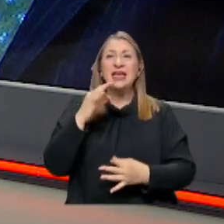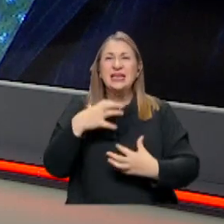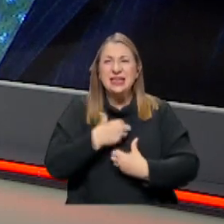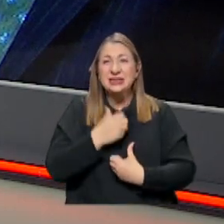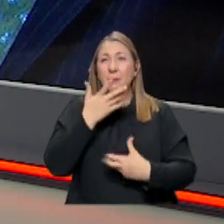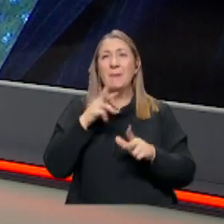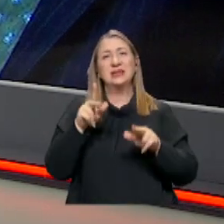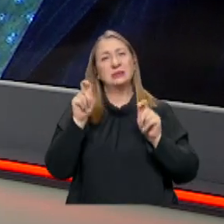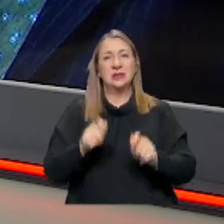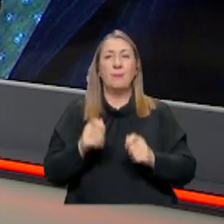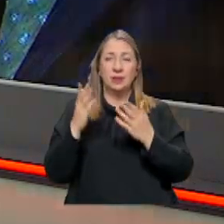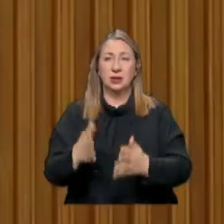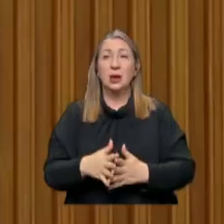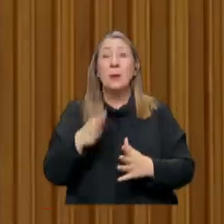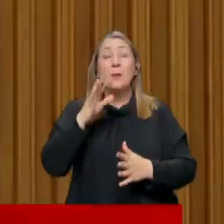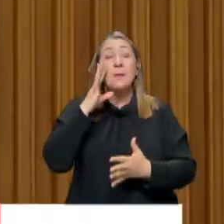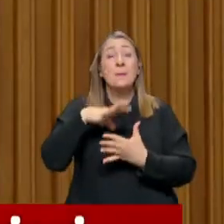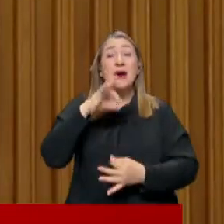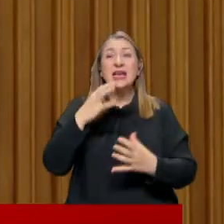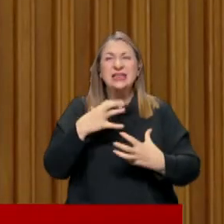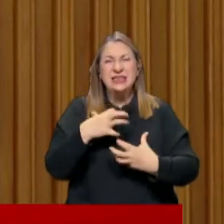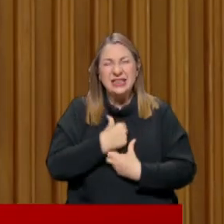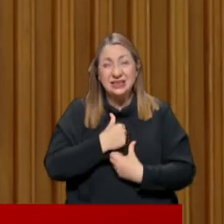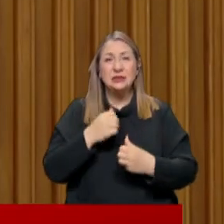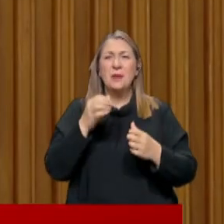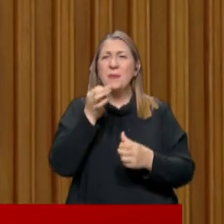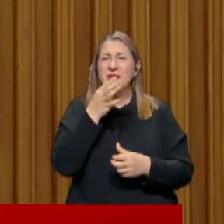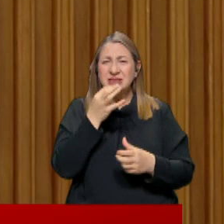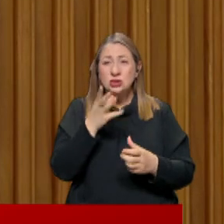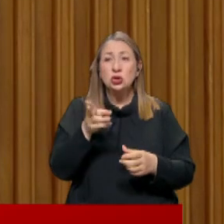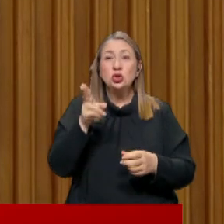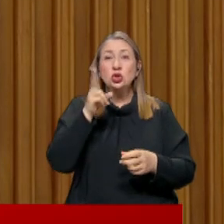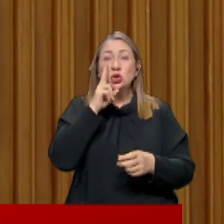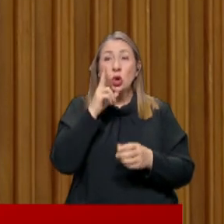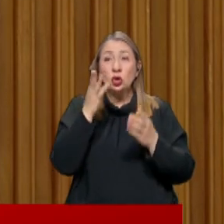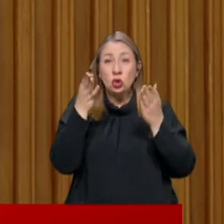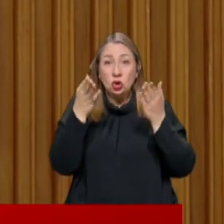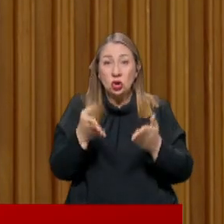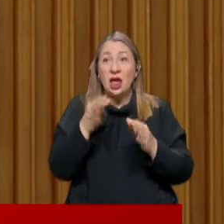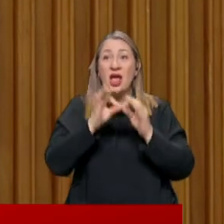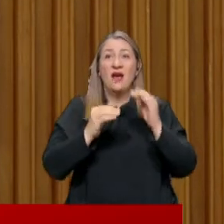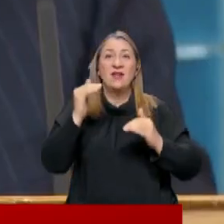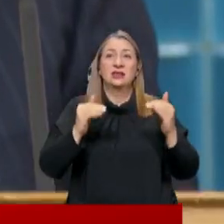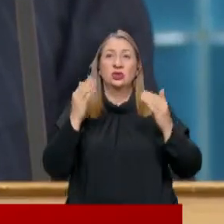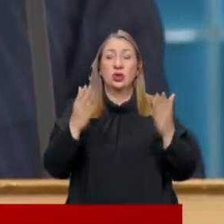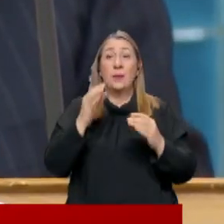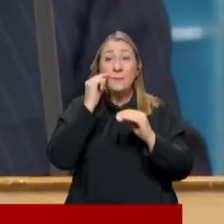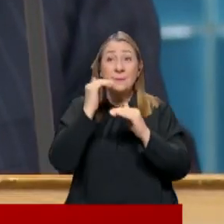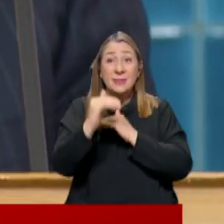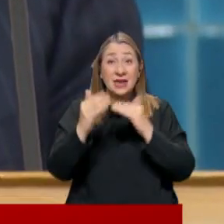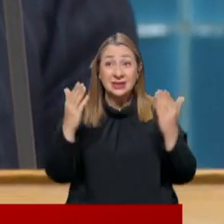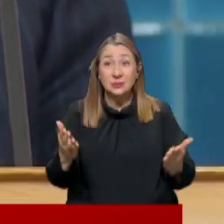benzetmesi yaptı UV Vay krizin beceriksizliğin son yansıması enflasyon